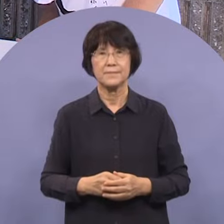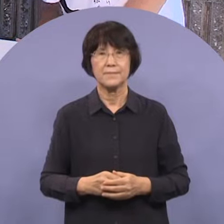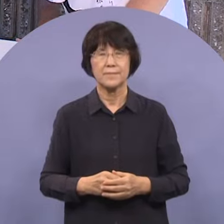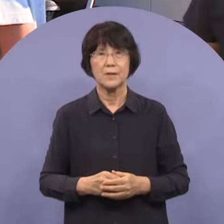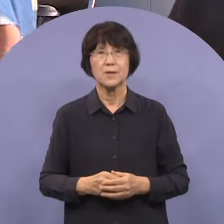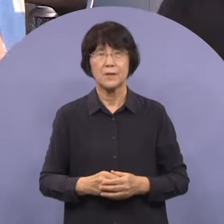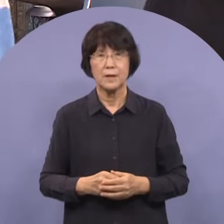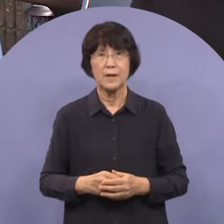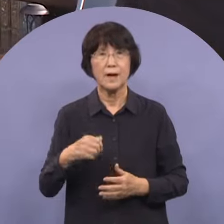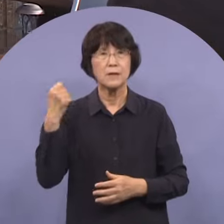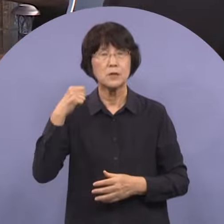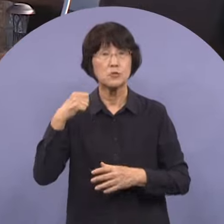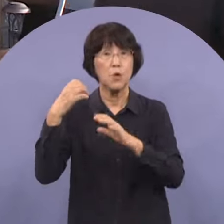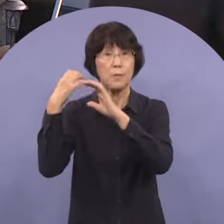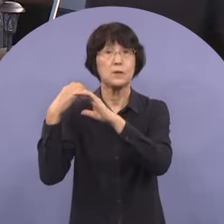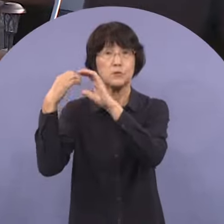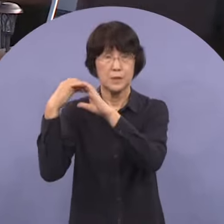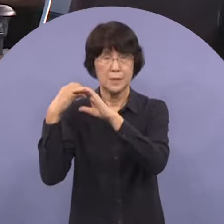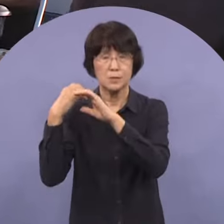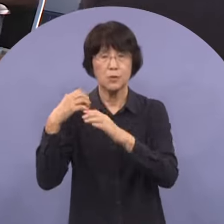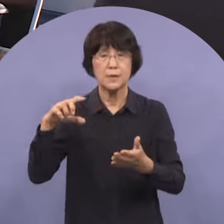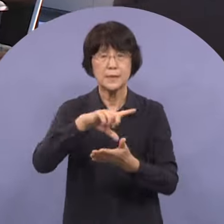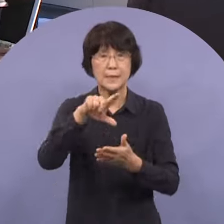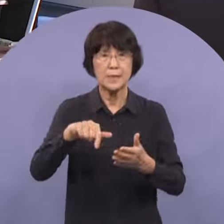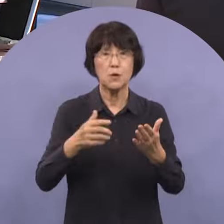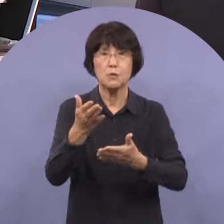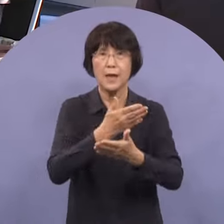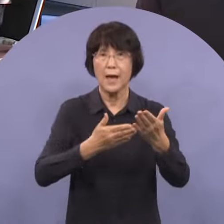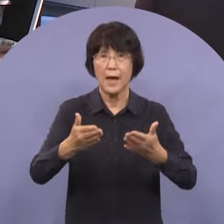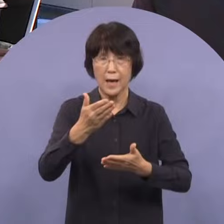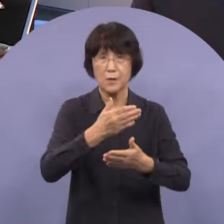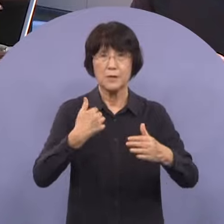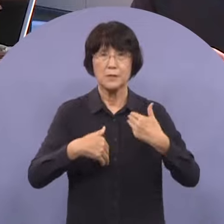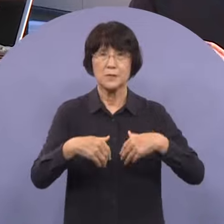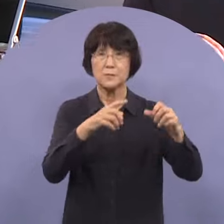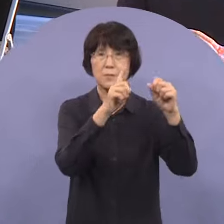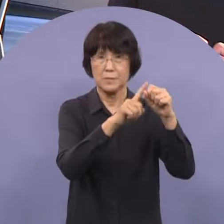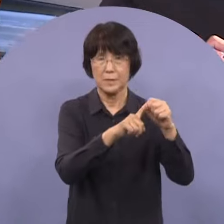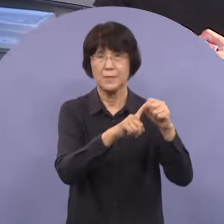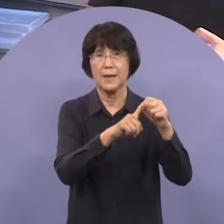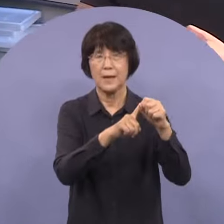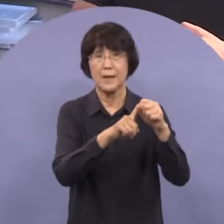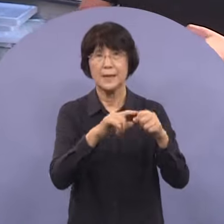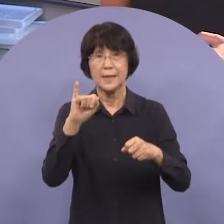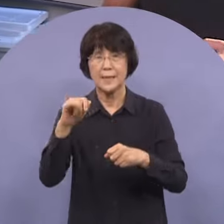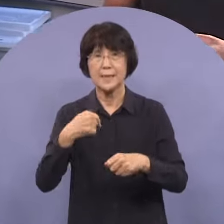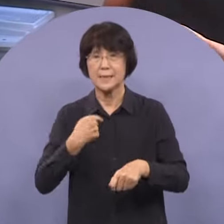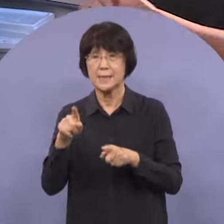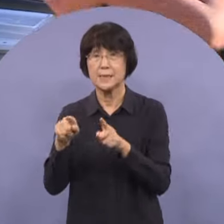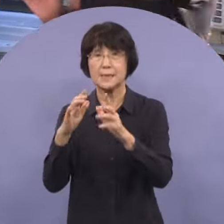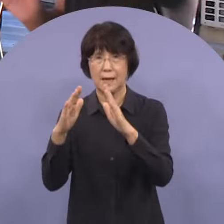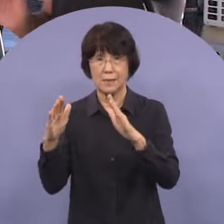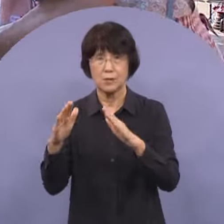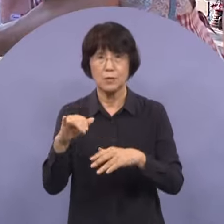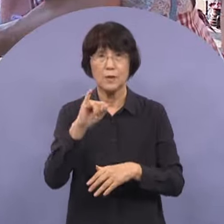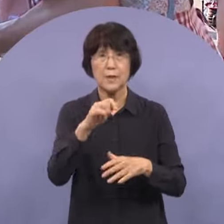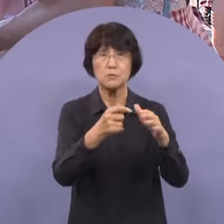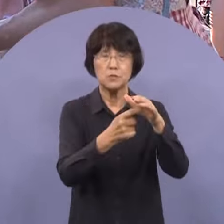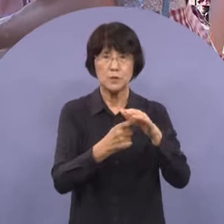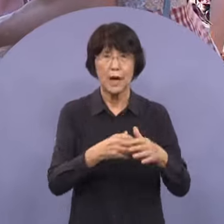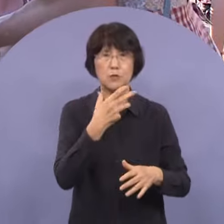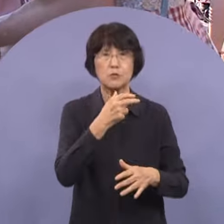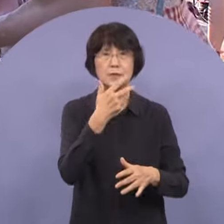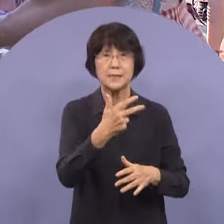これは夏のお祭りと地域のふれあいを楽しんでもらおうと、飯自治会と井村福祉会が協力